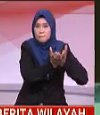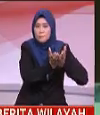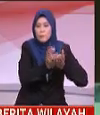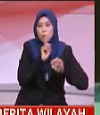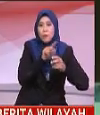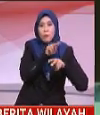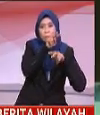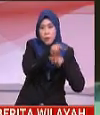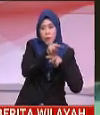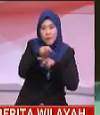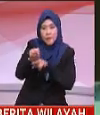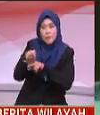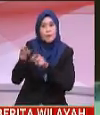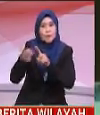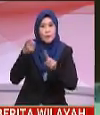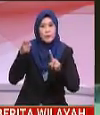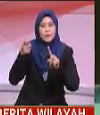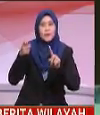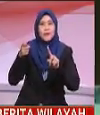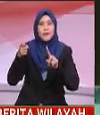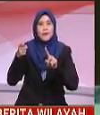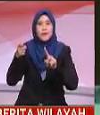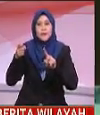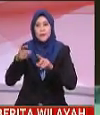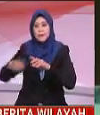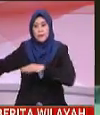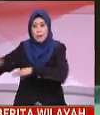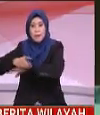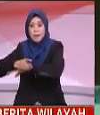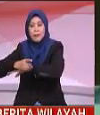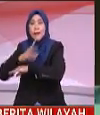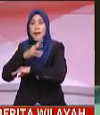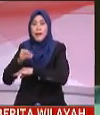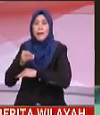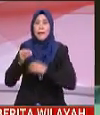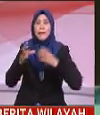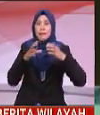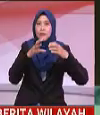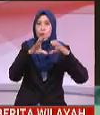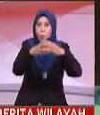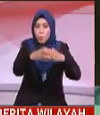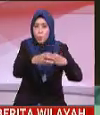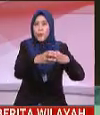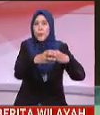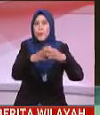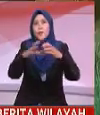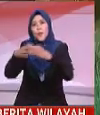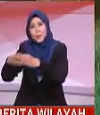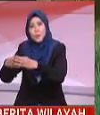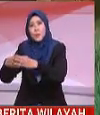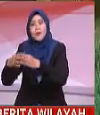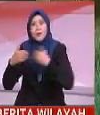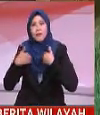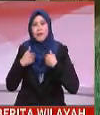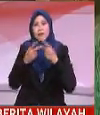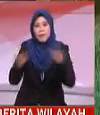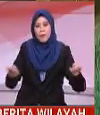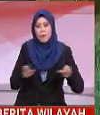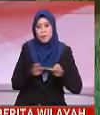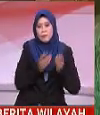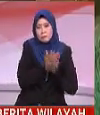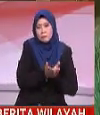monitor daripada darat dan kita monitor daripada kawasan sungai yang berkenaan.